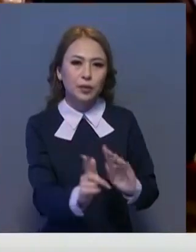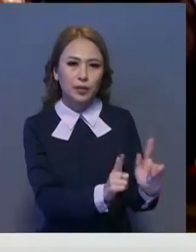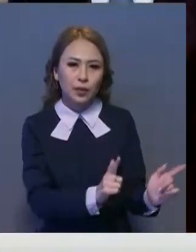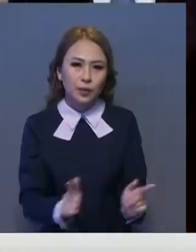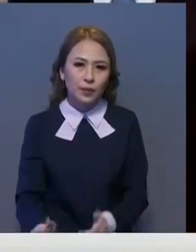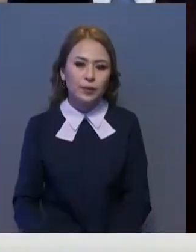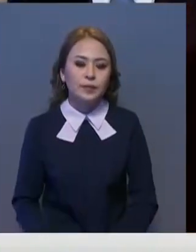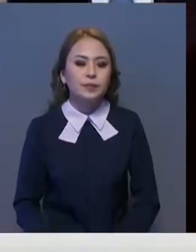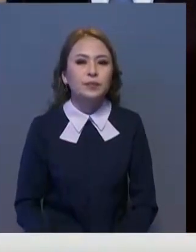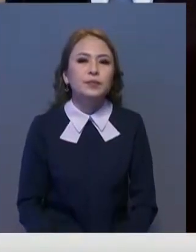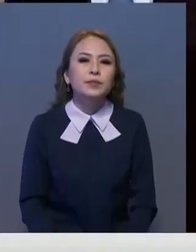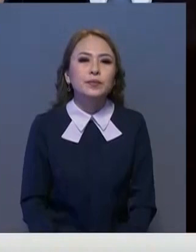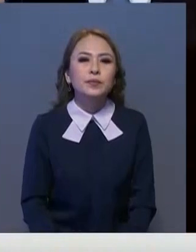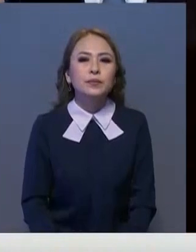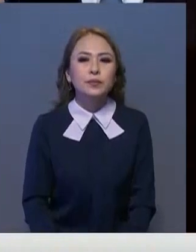мүмкін.